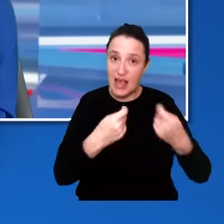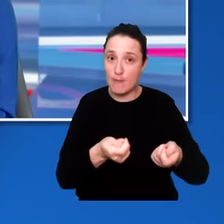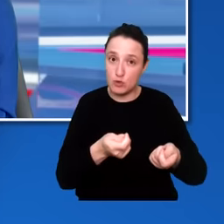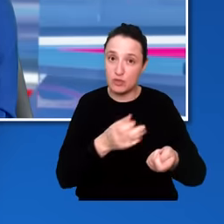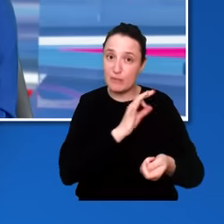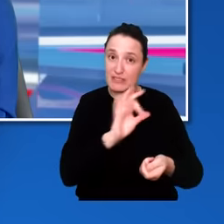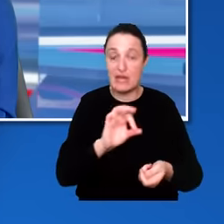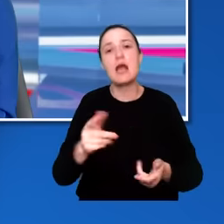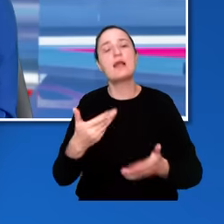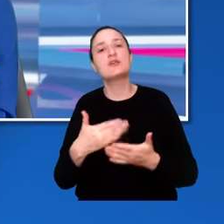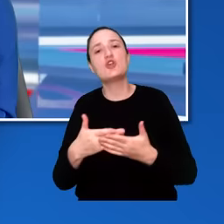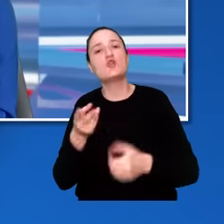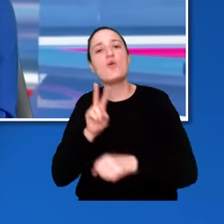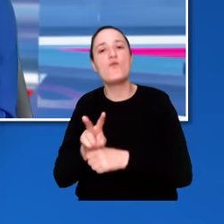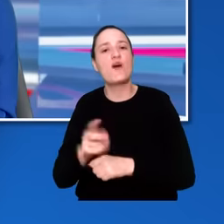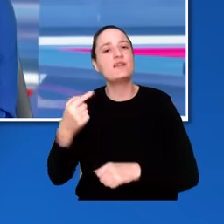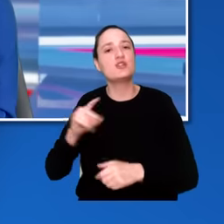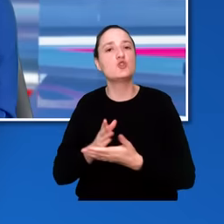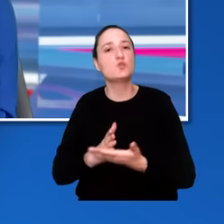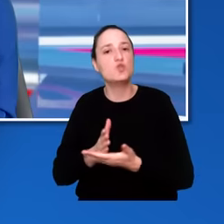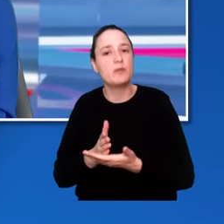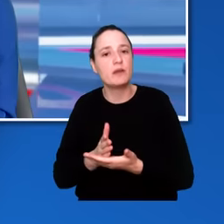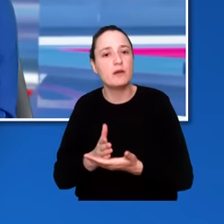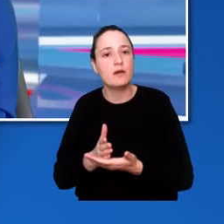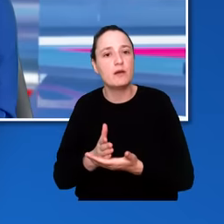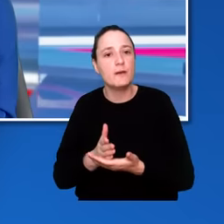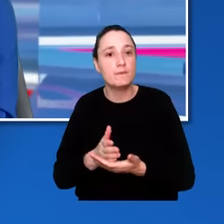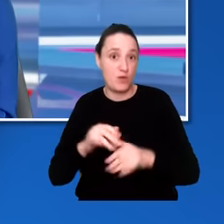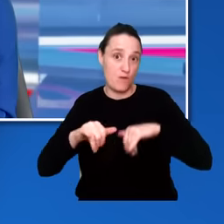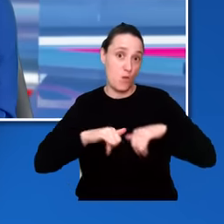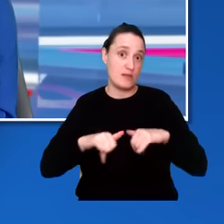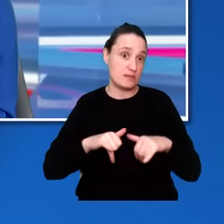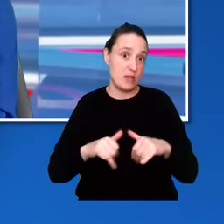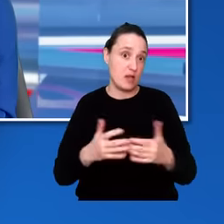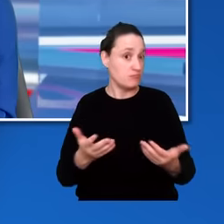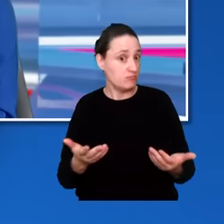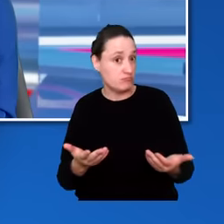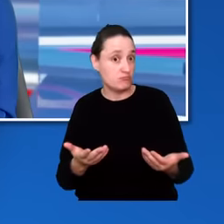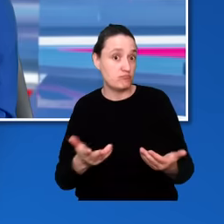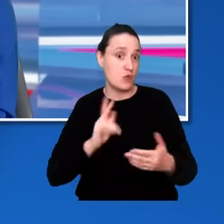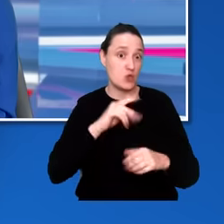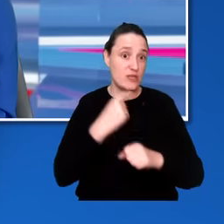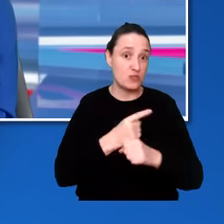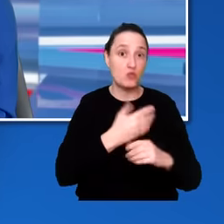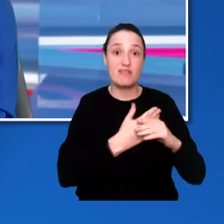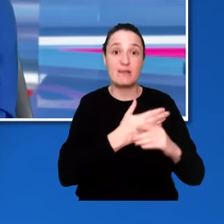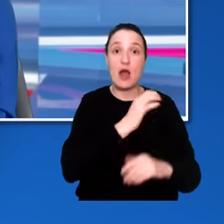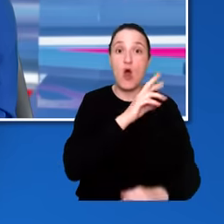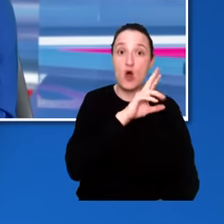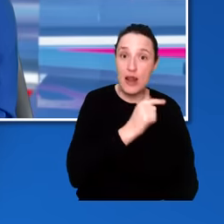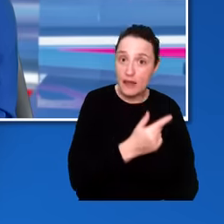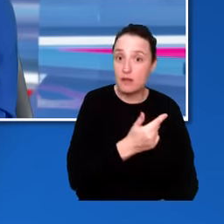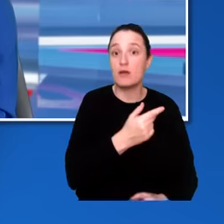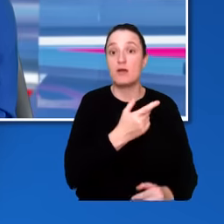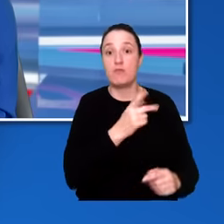ufać naszym służbom, jeżeli władza, która no, decydenci w Orlenie i polityczni, którzy